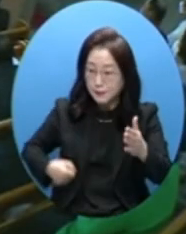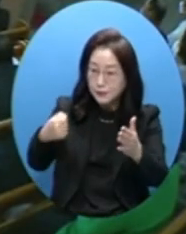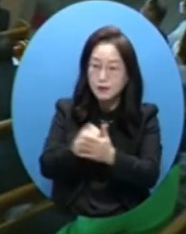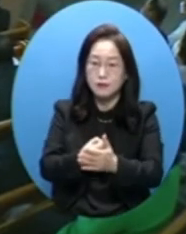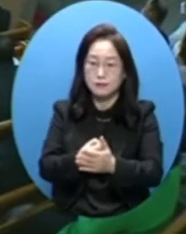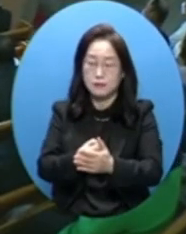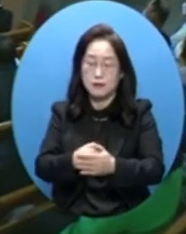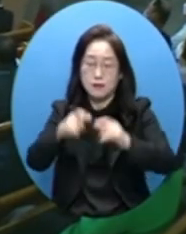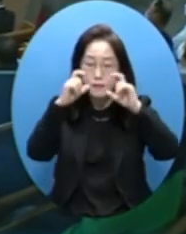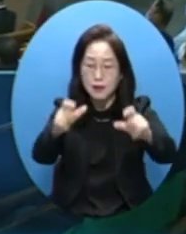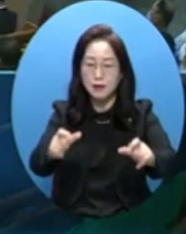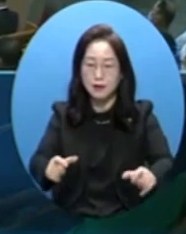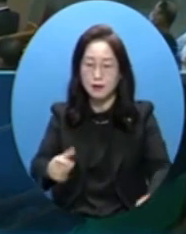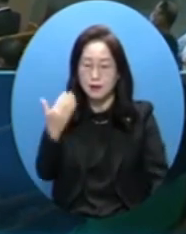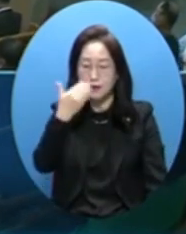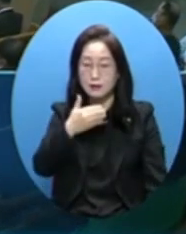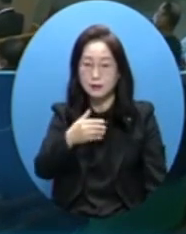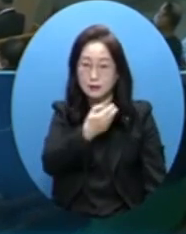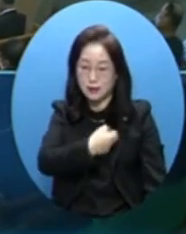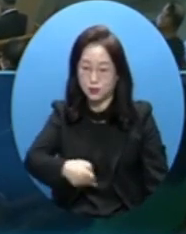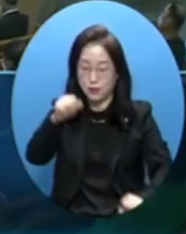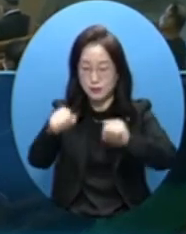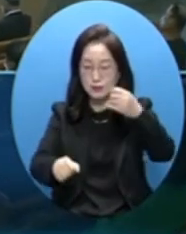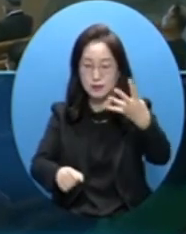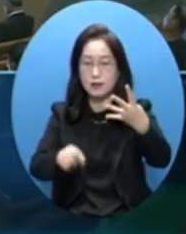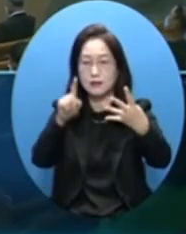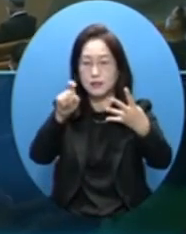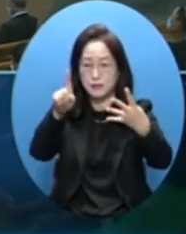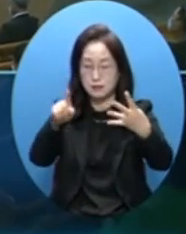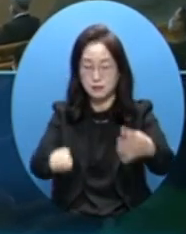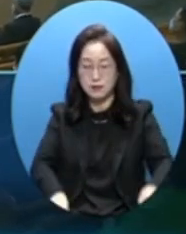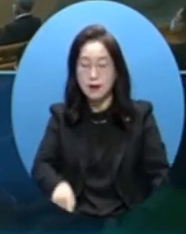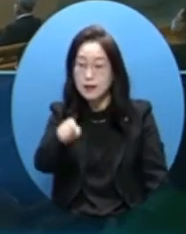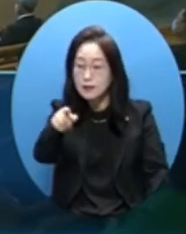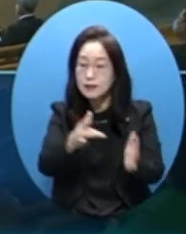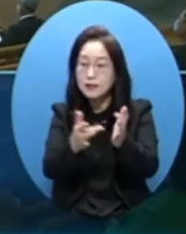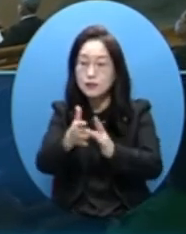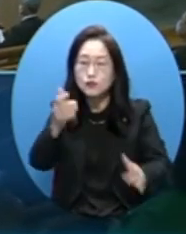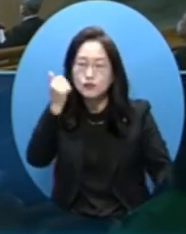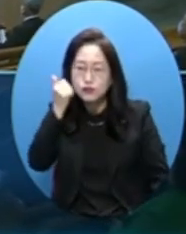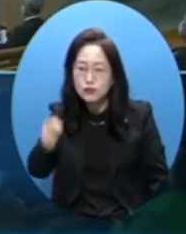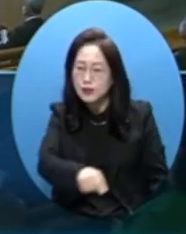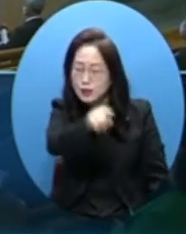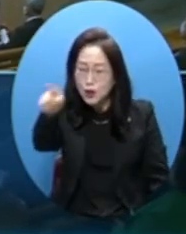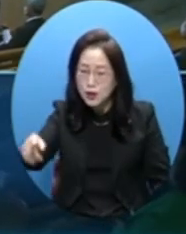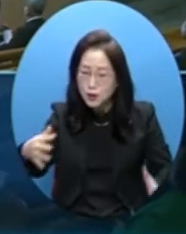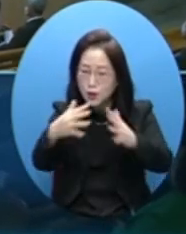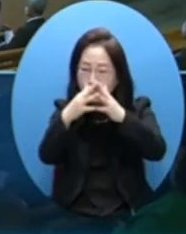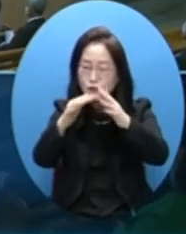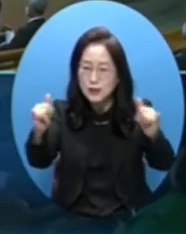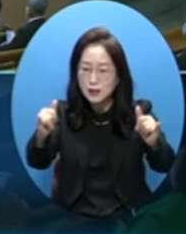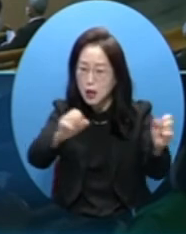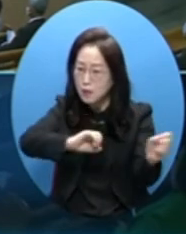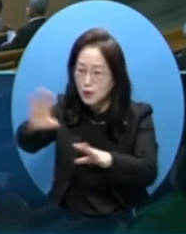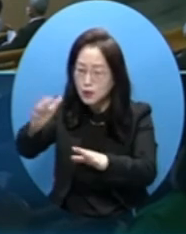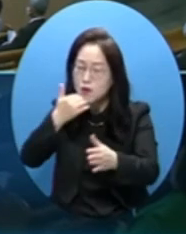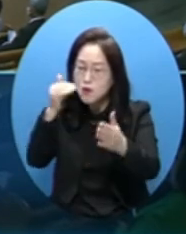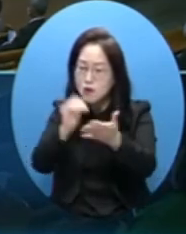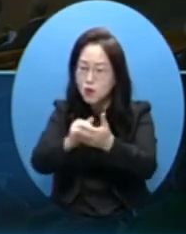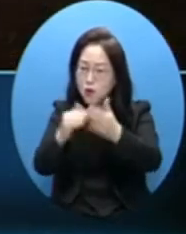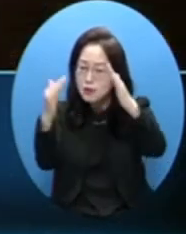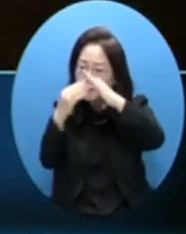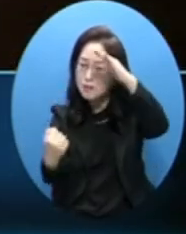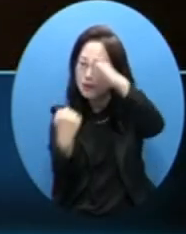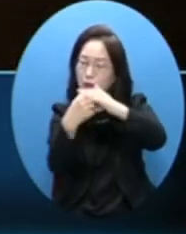선포합니다. 사도행전 4장 11절 12절입니다. 이 예수는 너희 권자들의 버린돌로서 집 모퉁이의 머리털이 되었느니라.